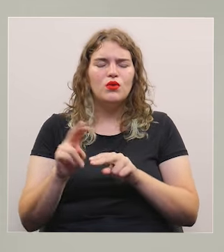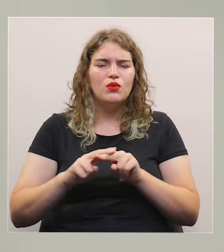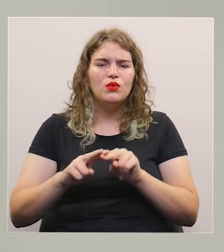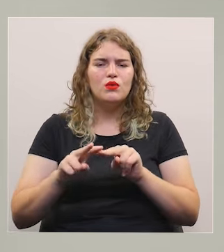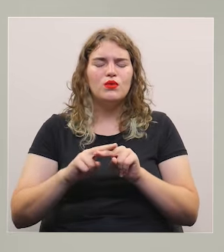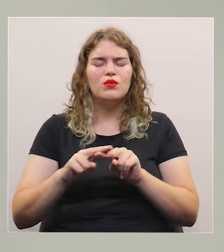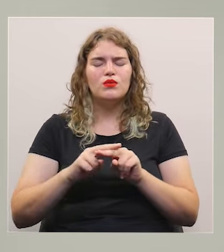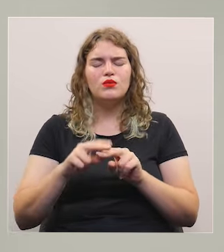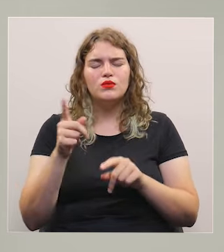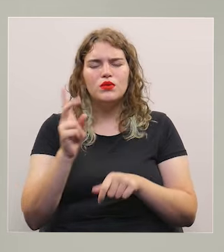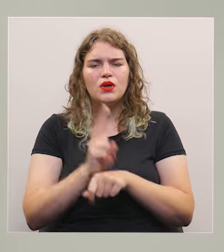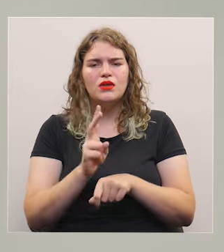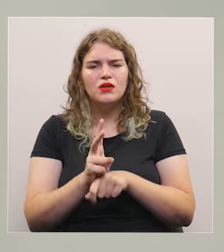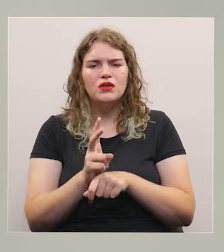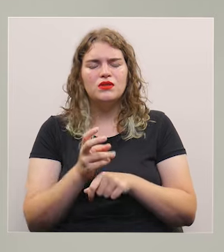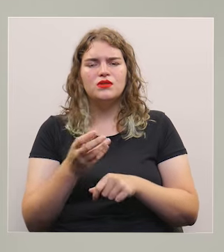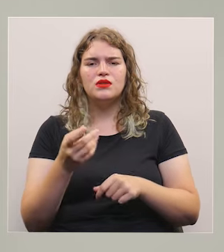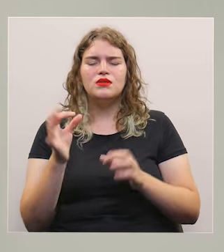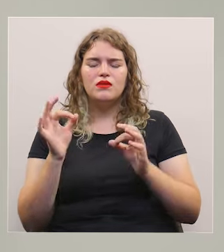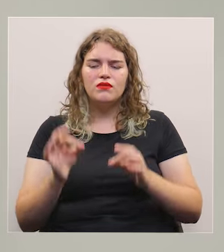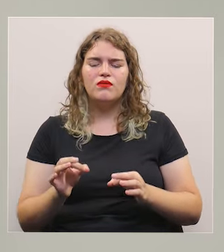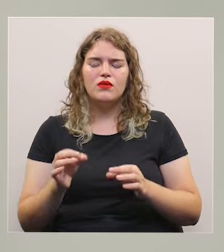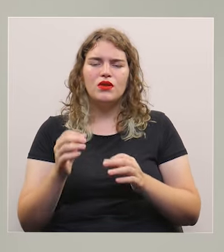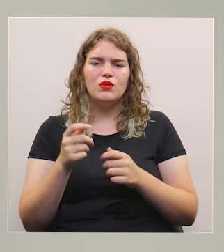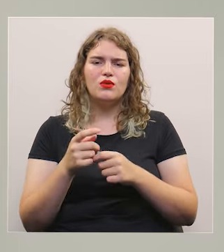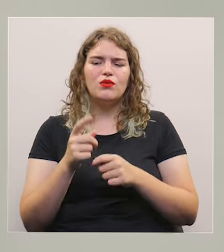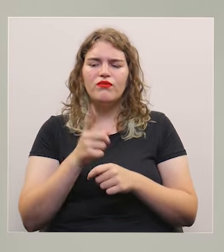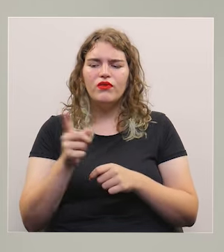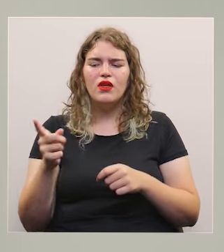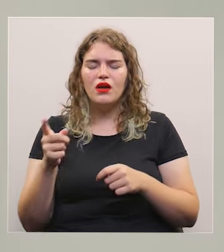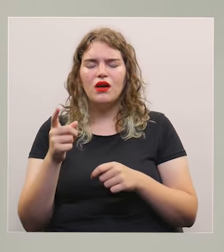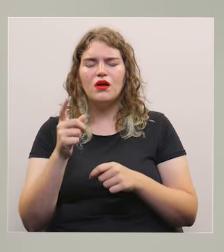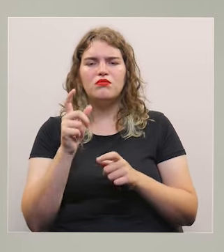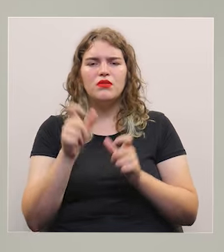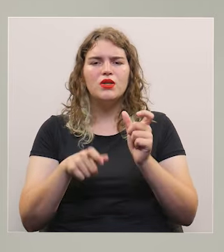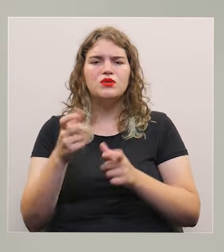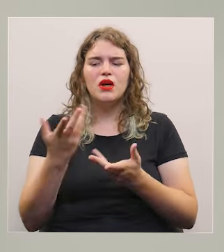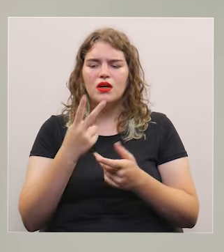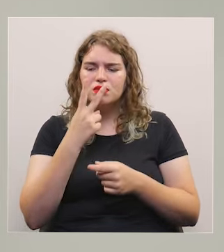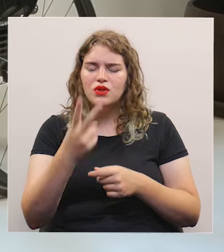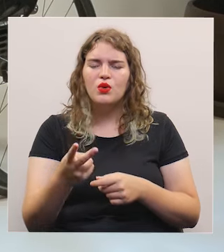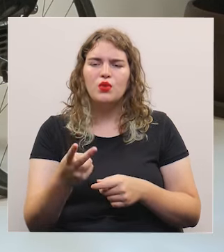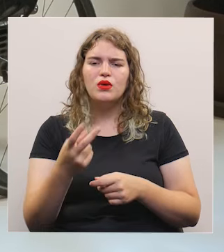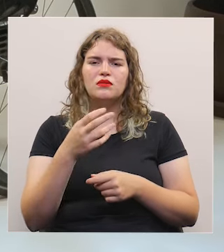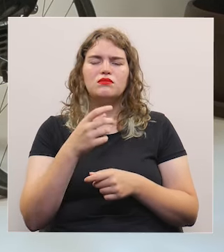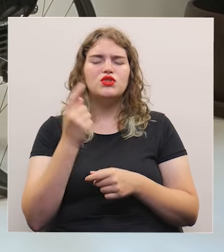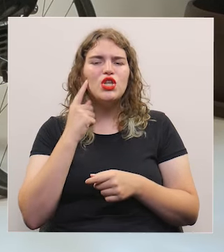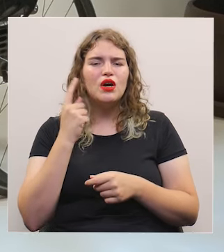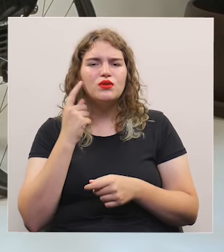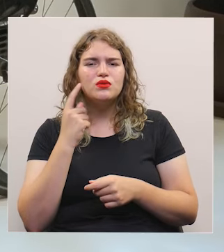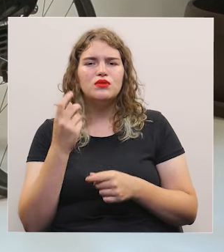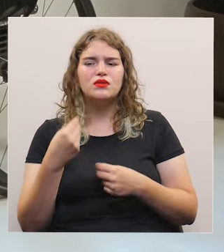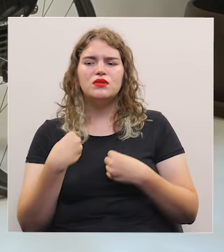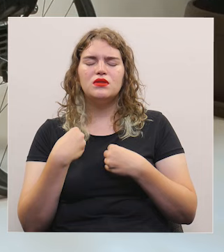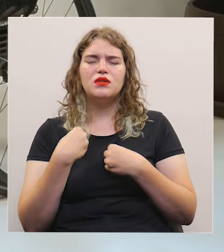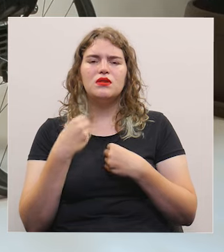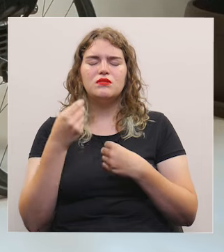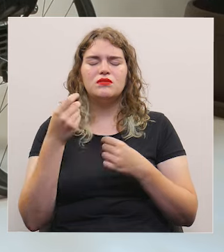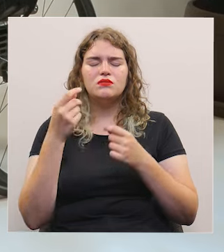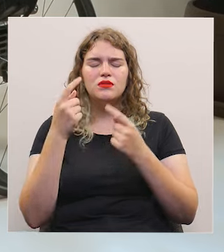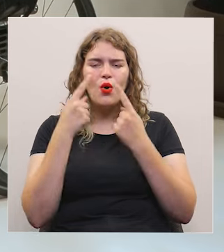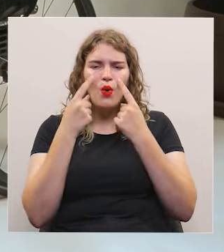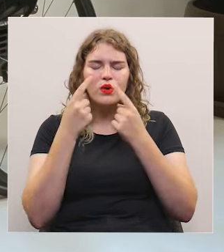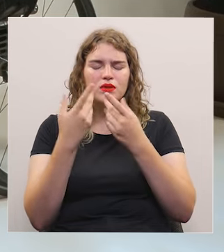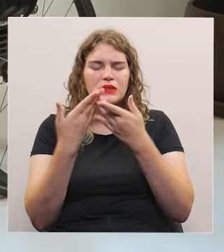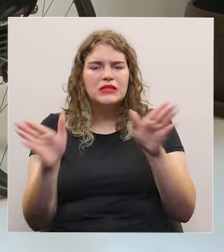rog, Împărate Ceresc, să fii cu fiecare persoană care se uită în această emisiune, Doamne. Să le dai Tu valul jos de pe